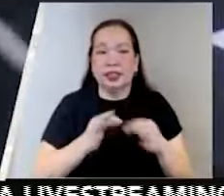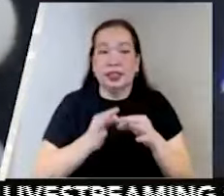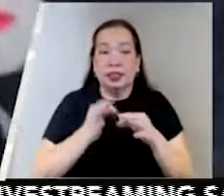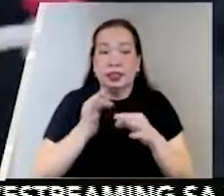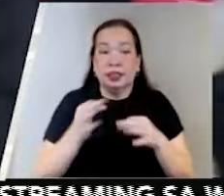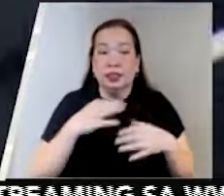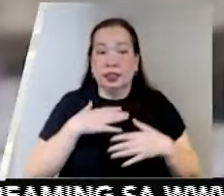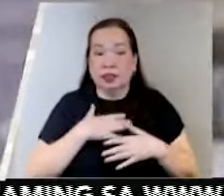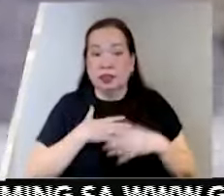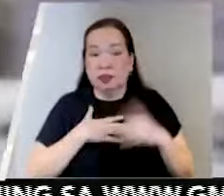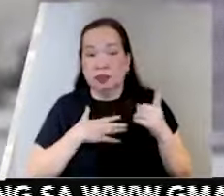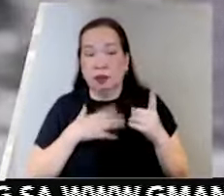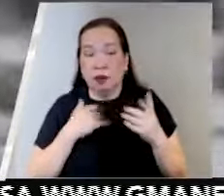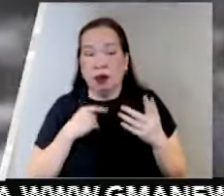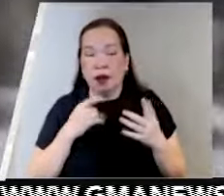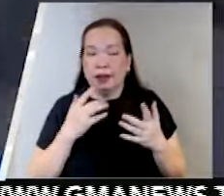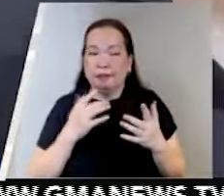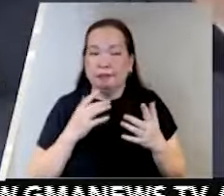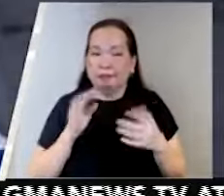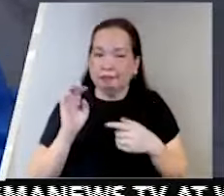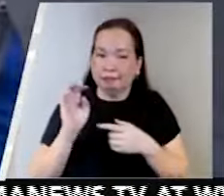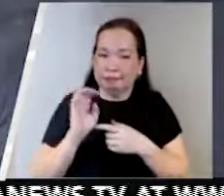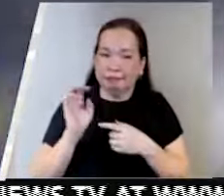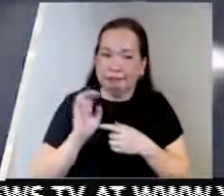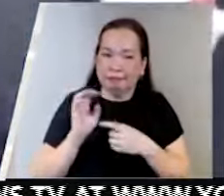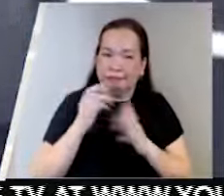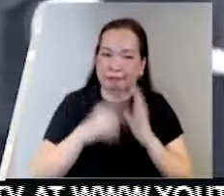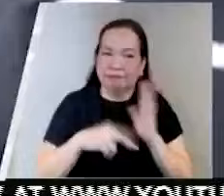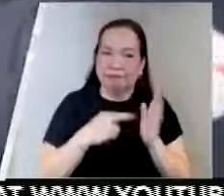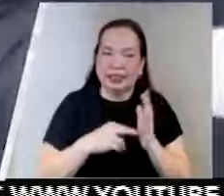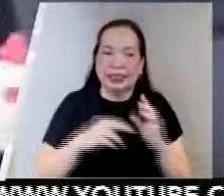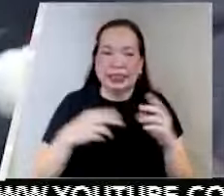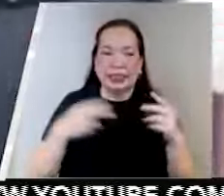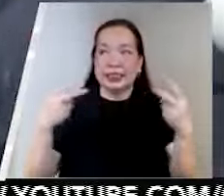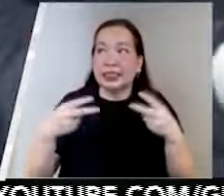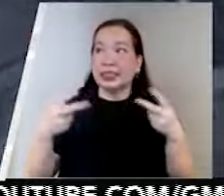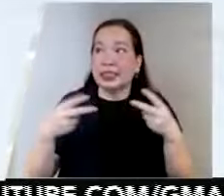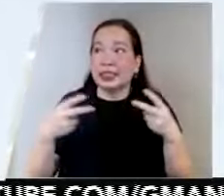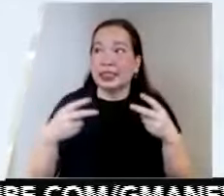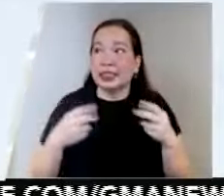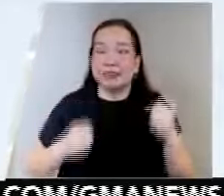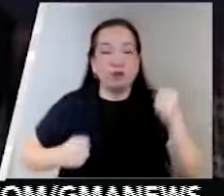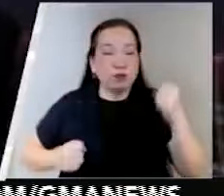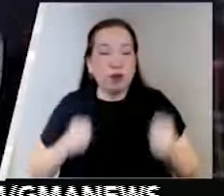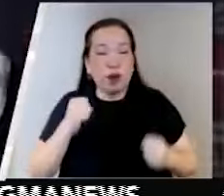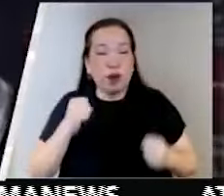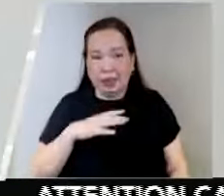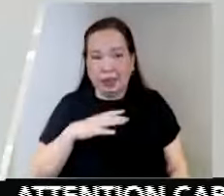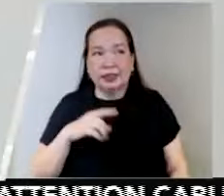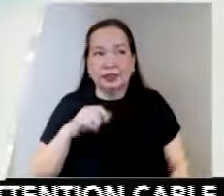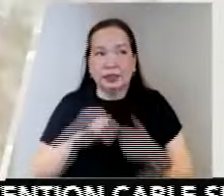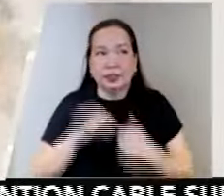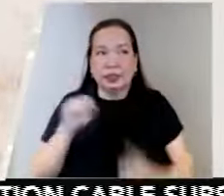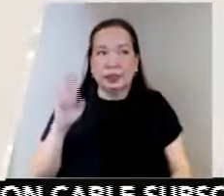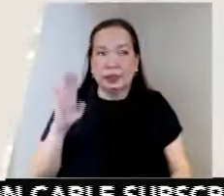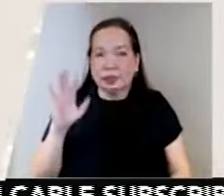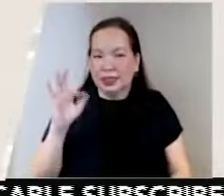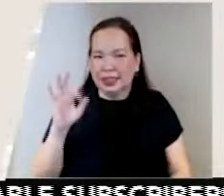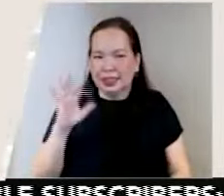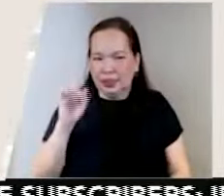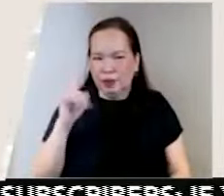sa guesting niya this weekend sa season 2 ng Running Man Philippines with SB19, Josh Cullen.